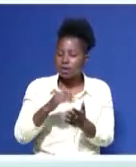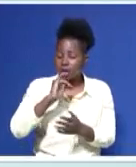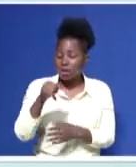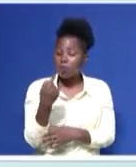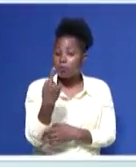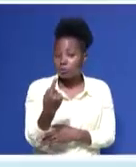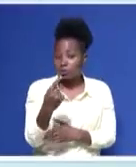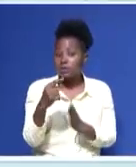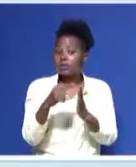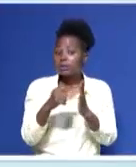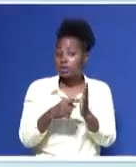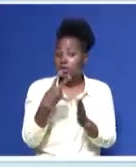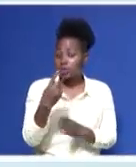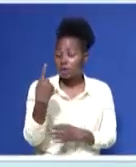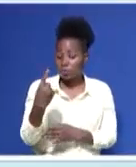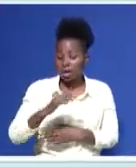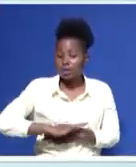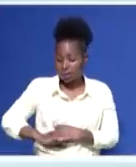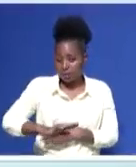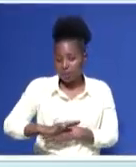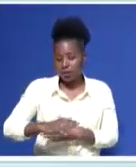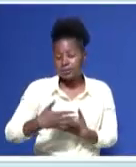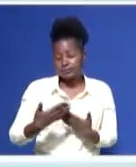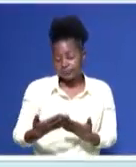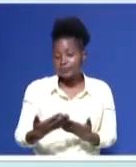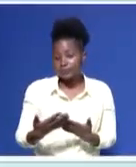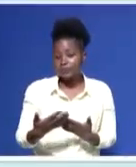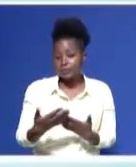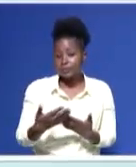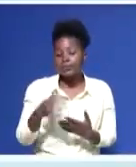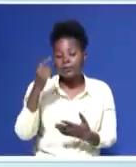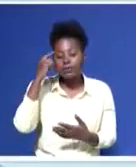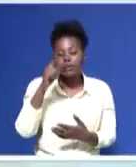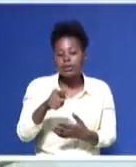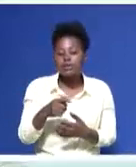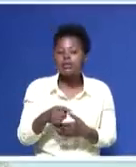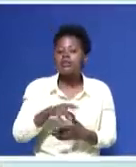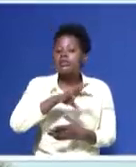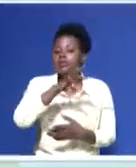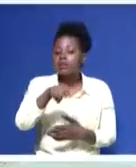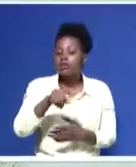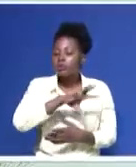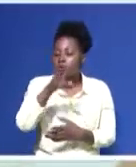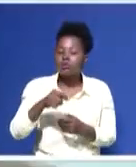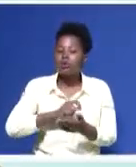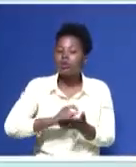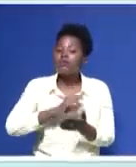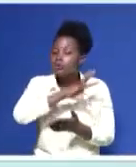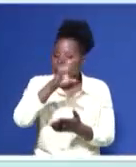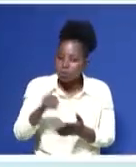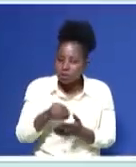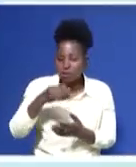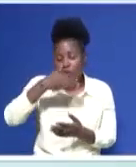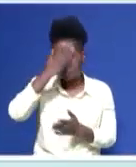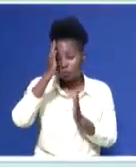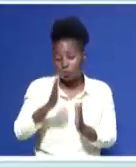Jumamosi tarehe 21 mwezi huu wa Disemba. Kwa hivyo hayo ni na hizi ni za wanafunzi wote, zinajumuisha na wanafunzi wa Chuo Kikuu cha